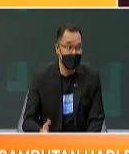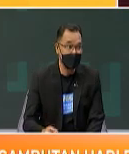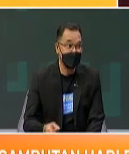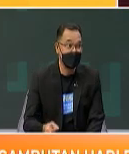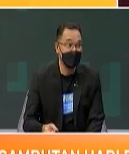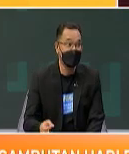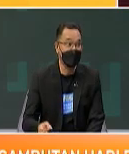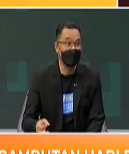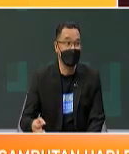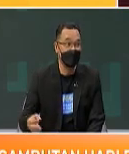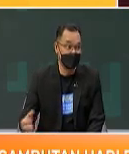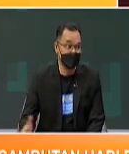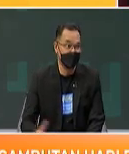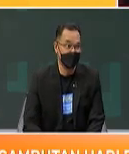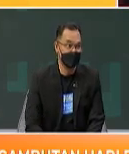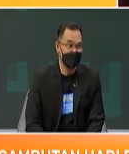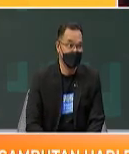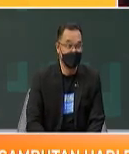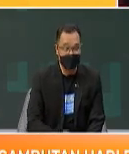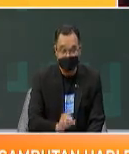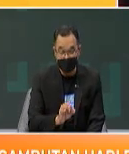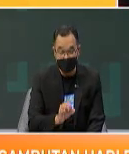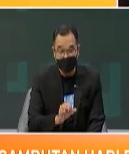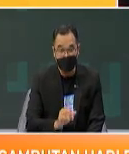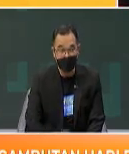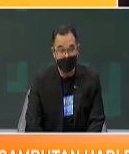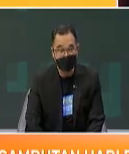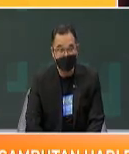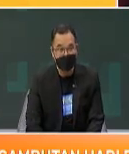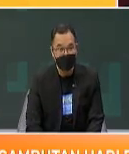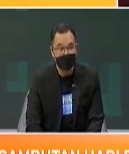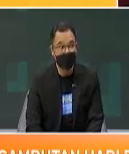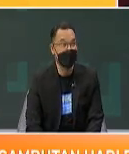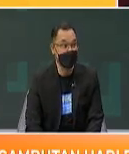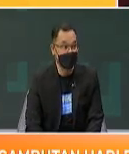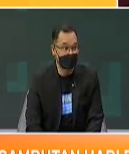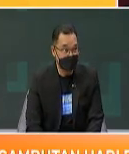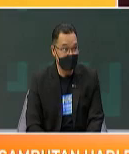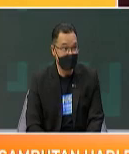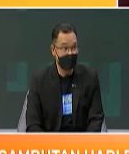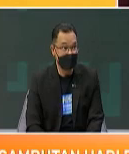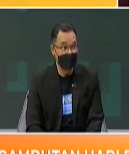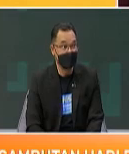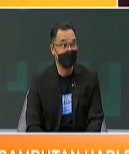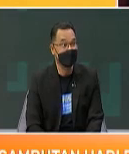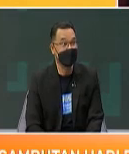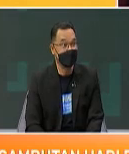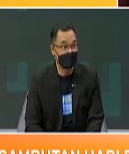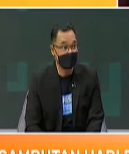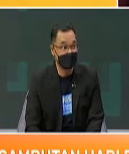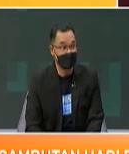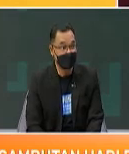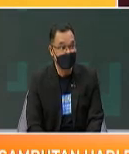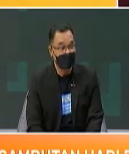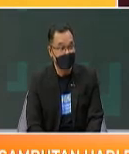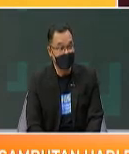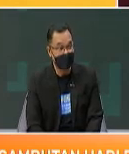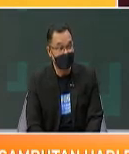explore program-program baru yang bersesuaian dengan keadaan semasa ataupun